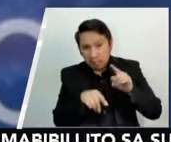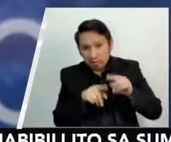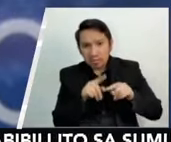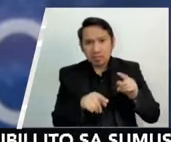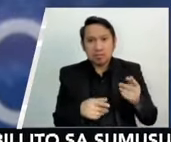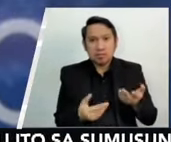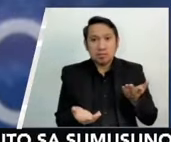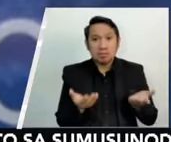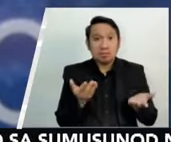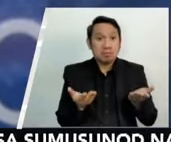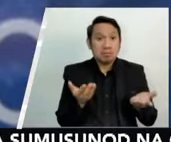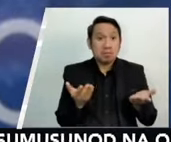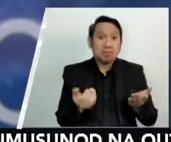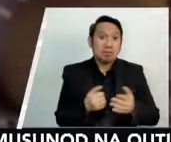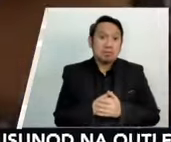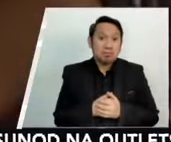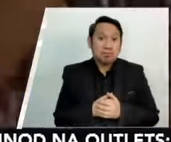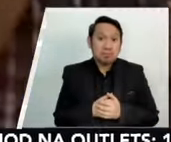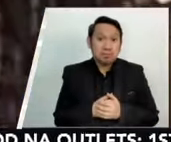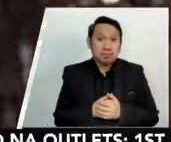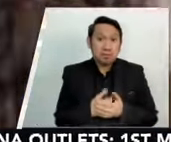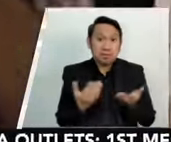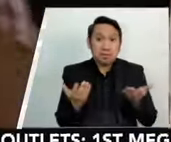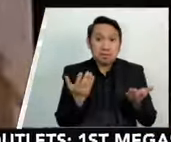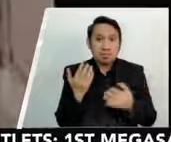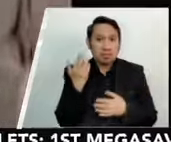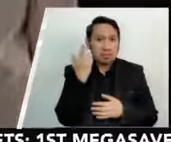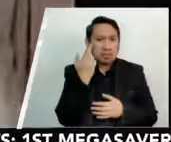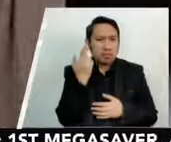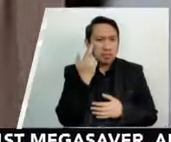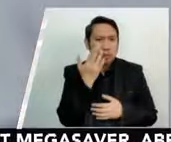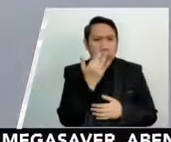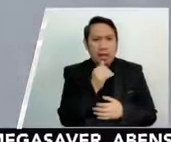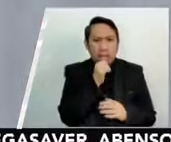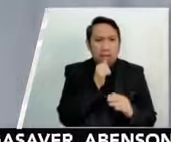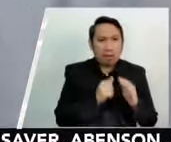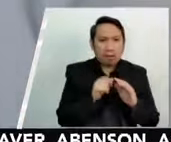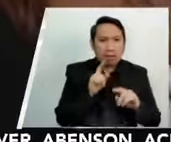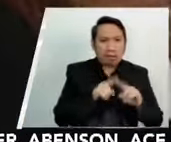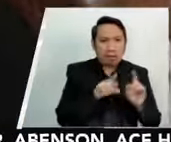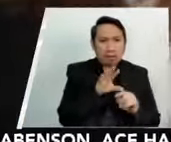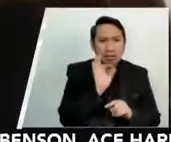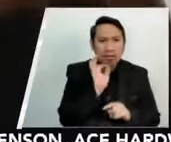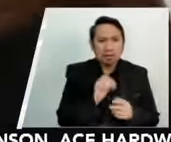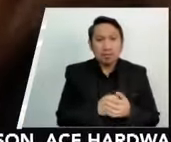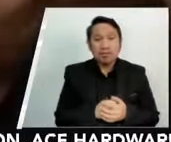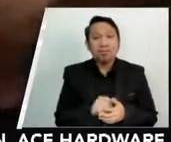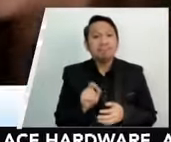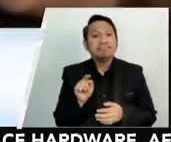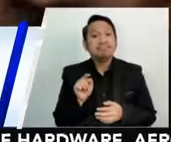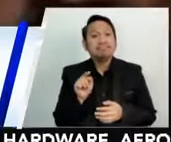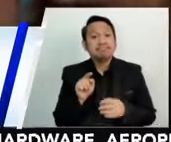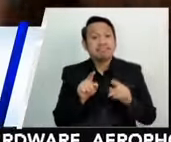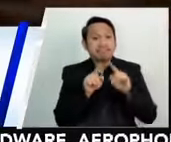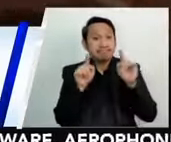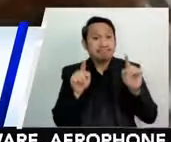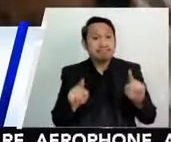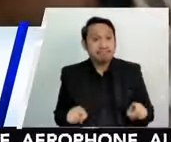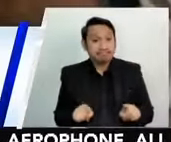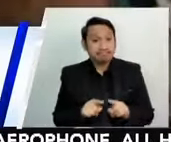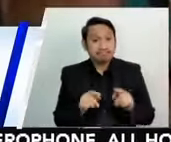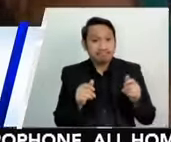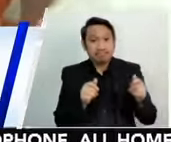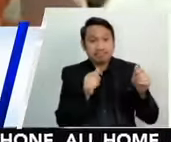be one of the reasons. Galing sa korte sa Davao City ang isang warrant para sa umano'y paglabag ni Kibuloy sa anti-child abuse